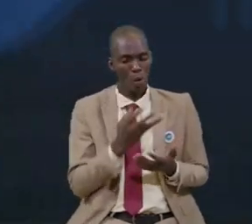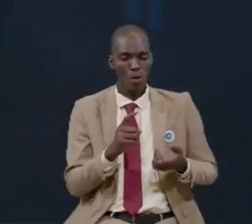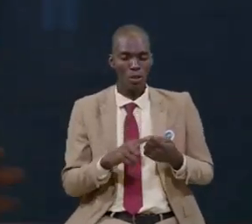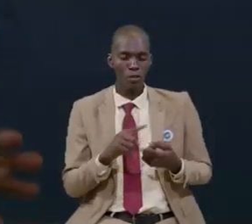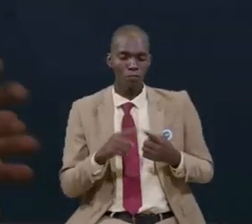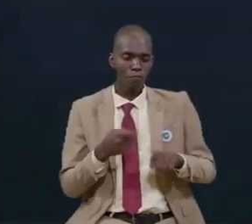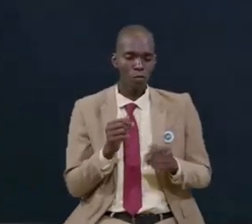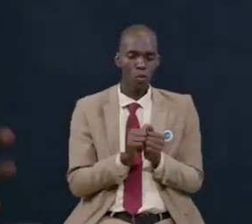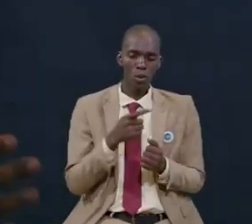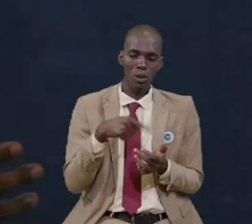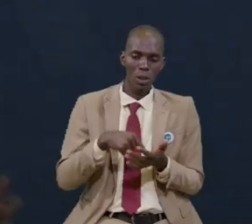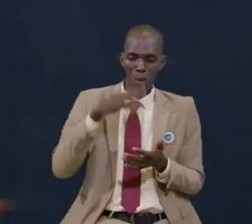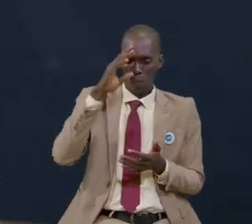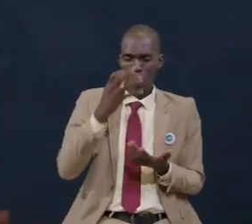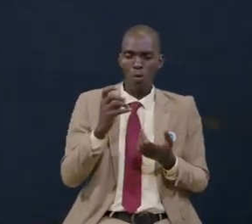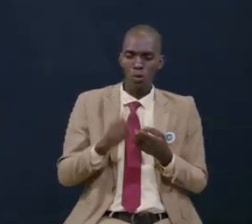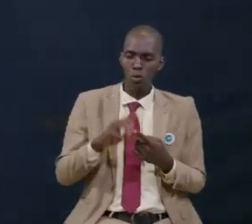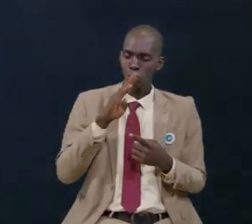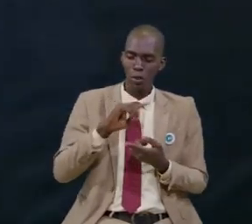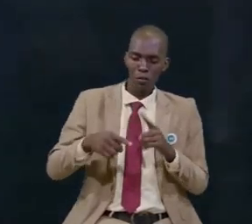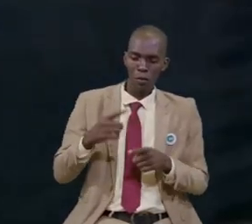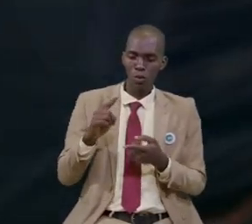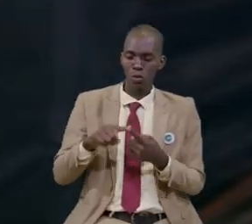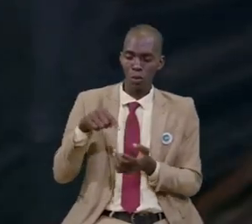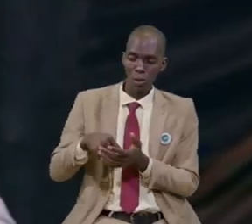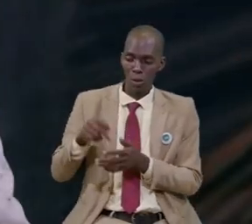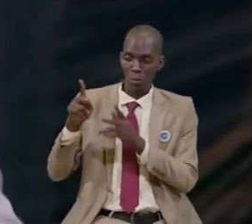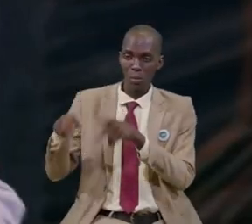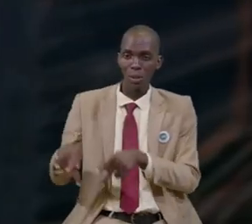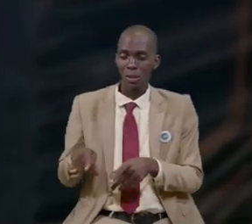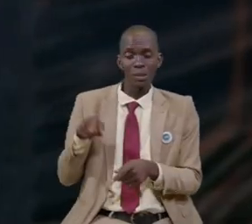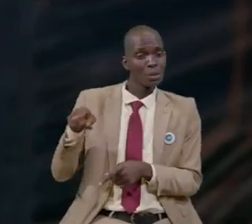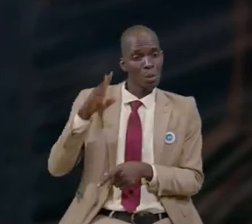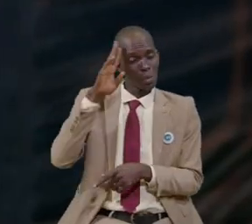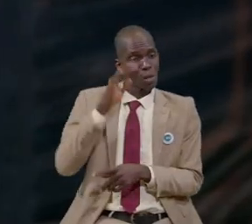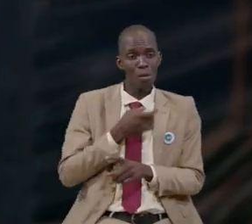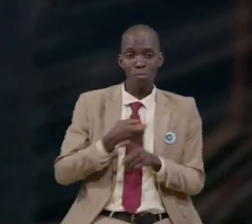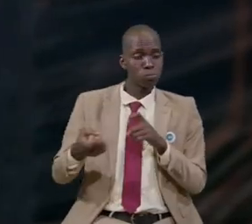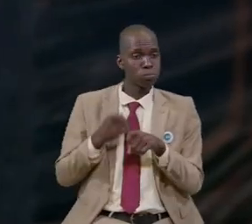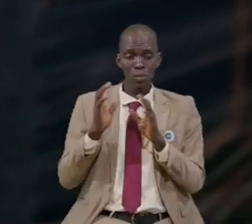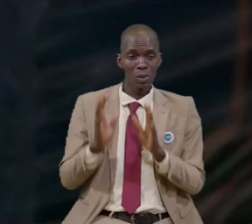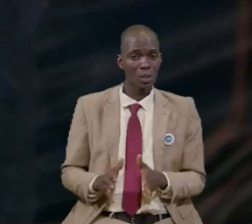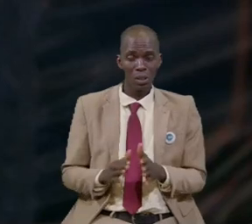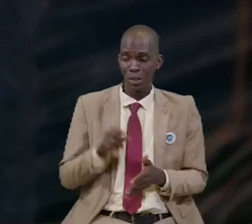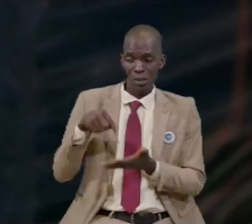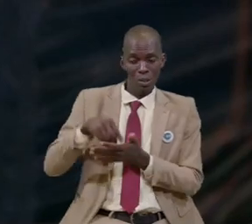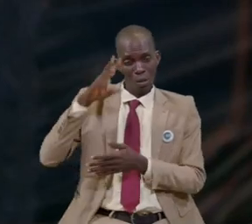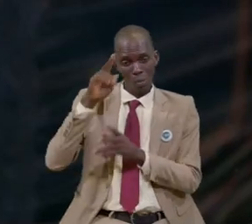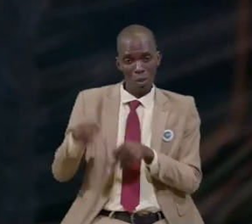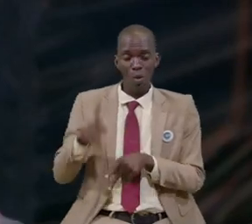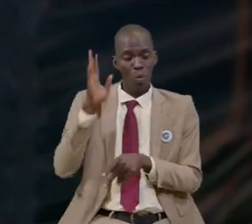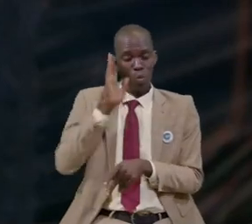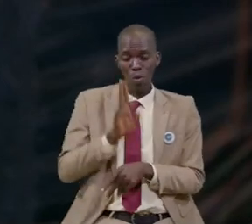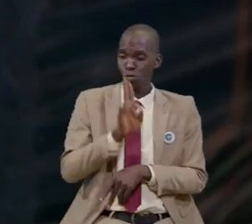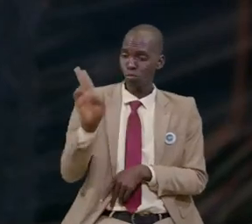cet homme, ils veulent être amis de cet homme. L'homme-là est dangereux. L'homme-là, il va vraiment